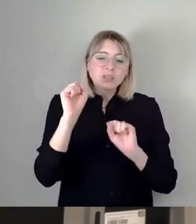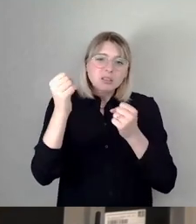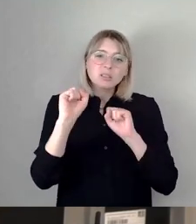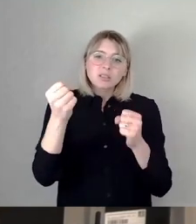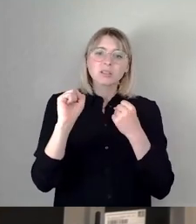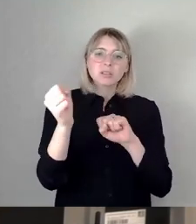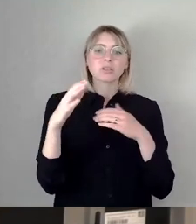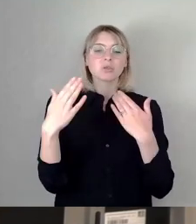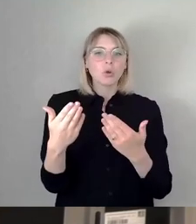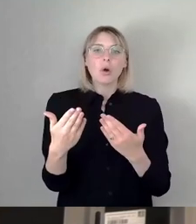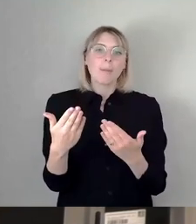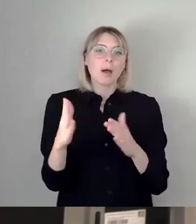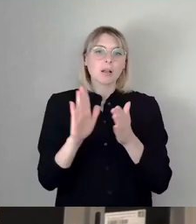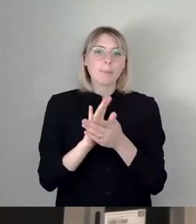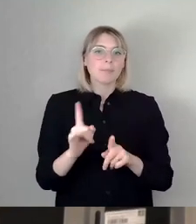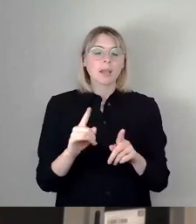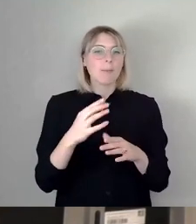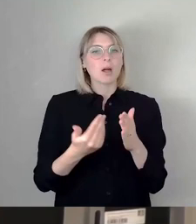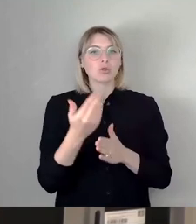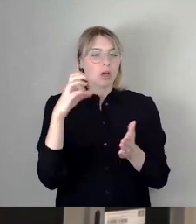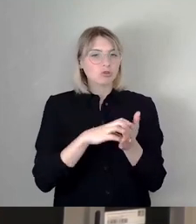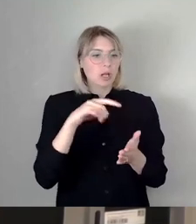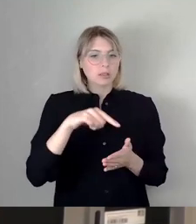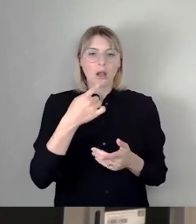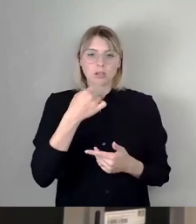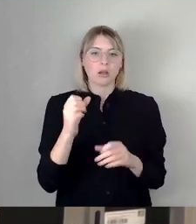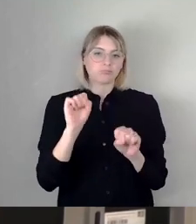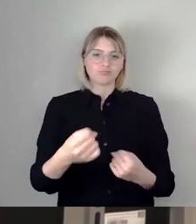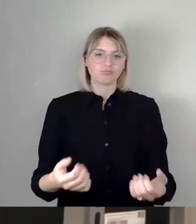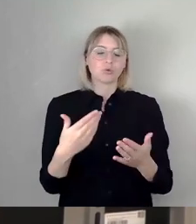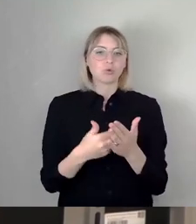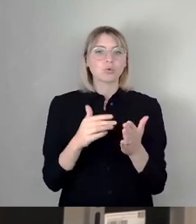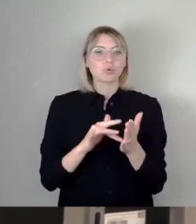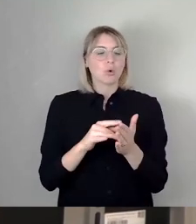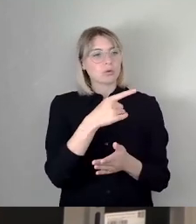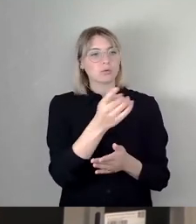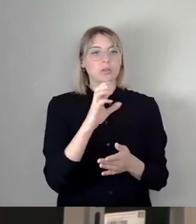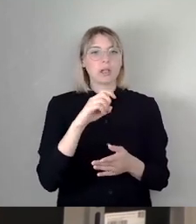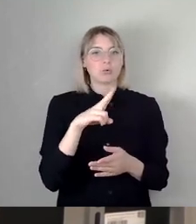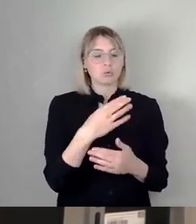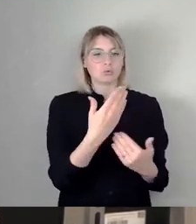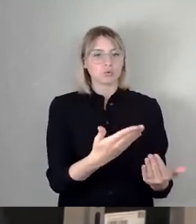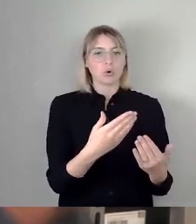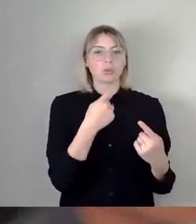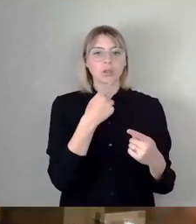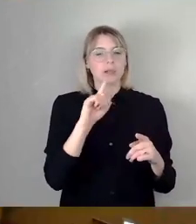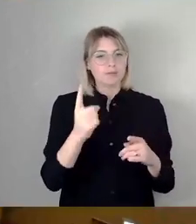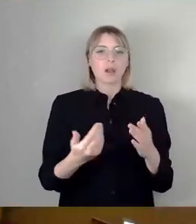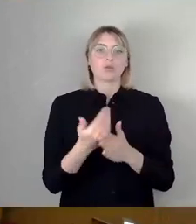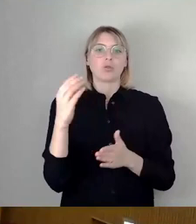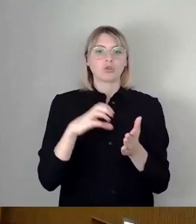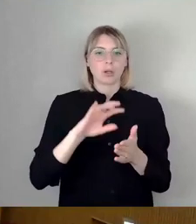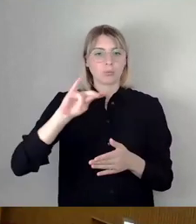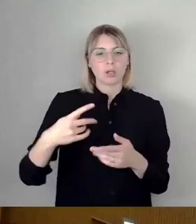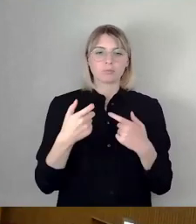Recht nichts zu sagen haben, hier ihre zeitweise Macht ausüben, um eben wieder ein Neustadtprojekt zu verhindern. Danke.